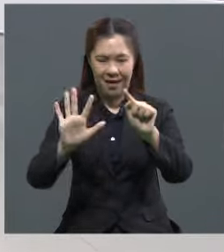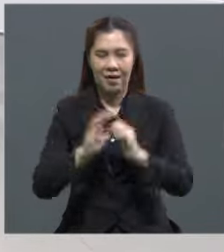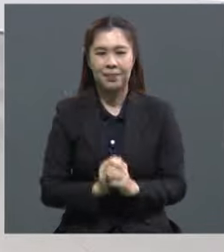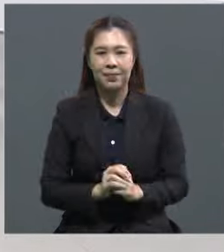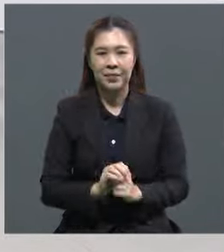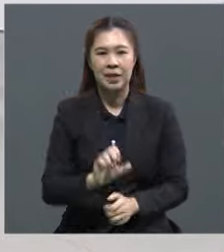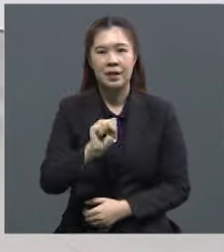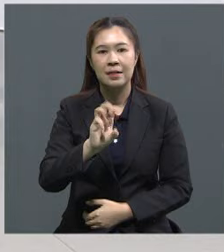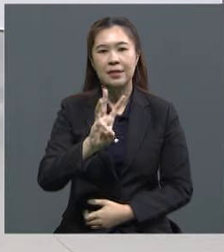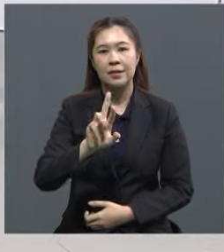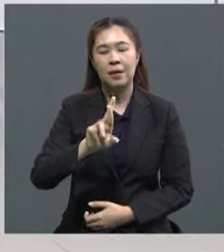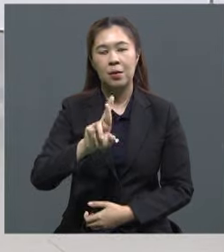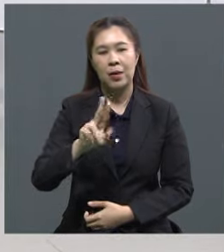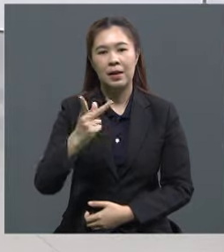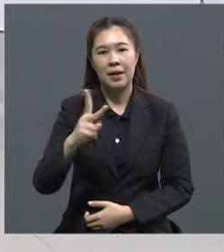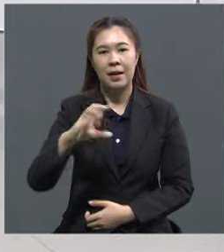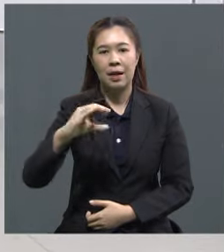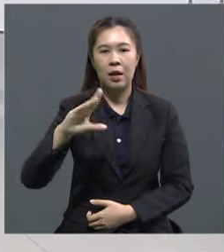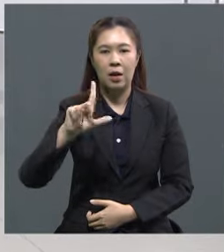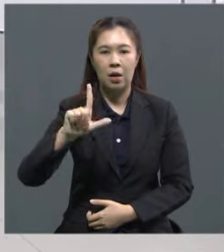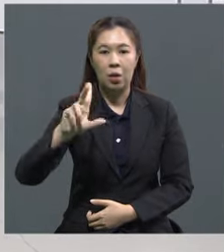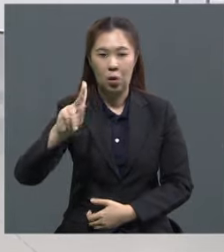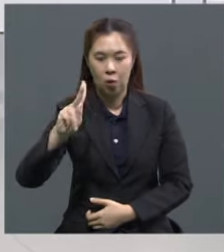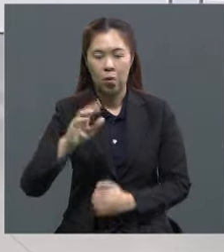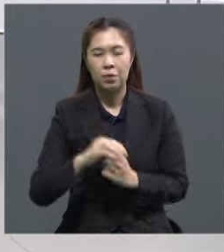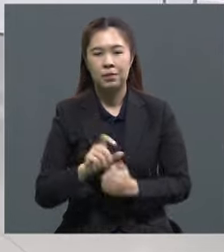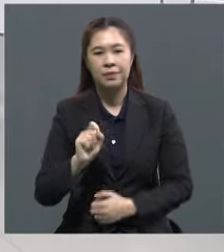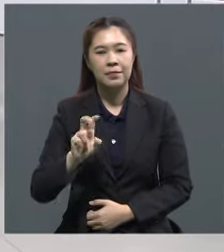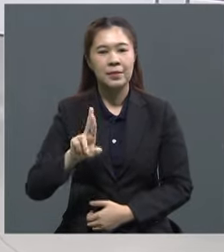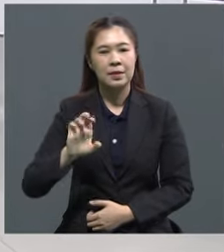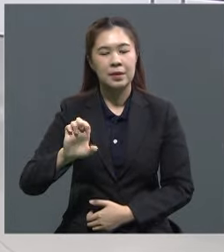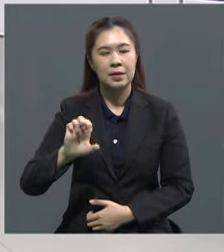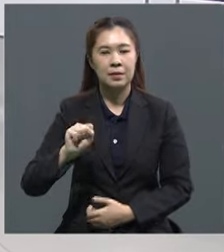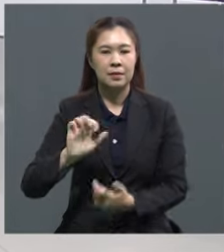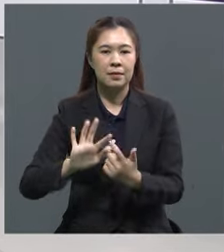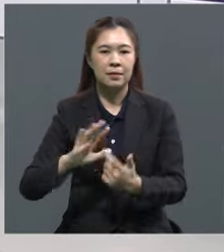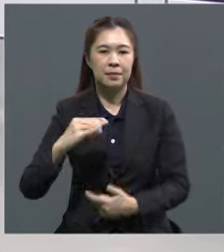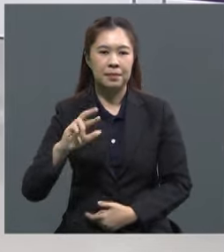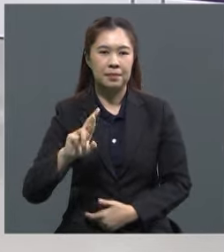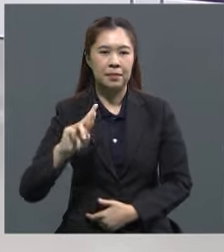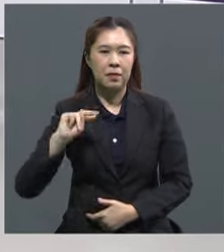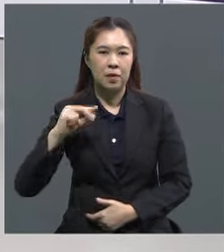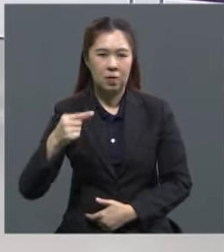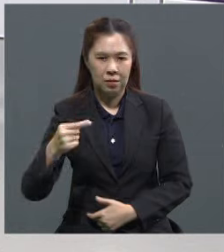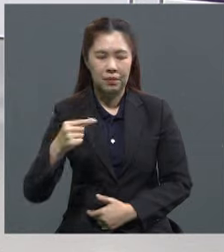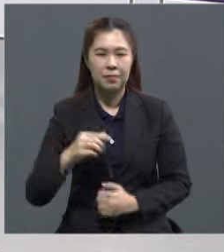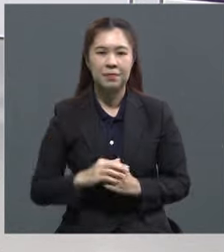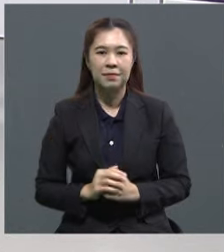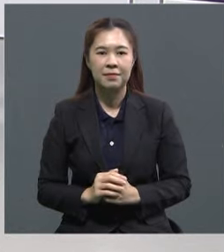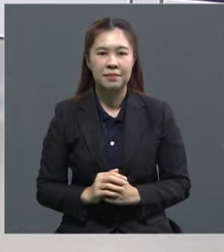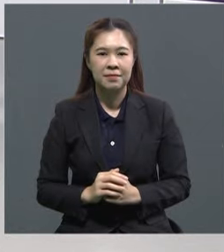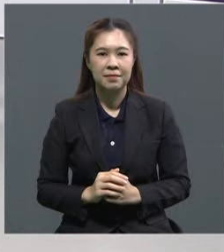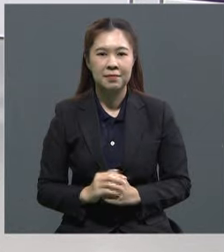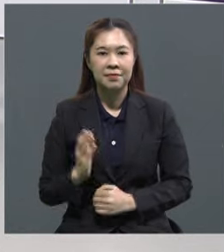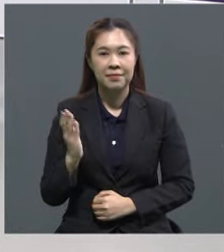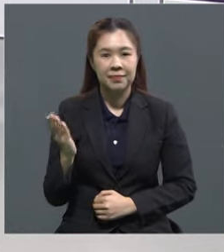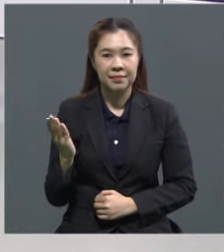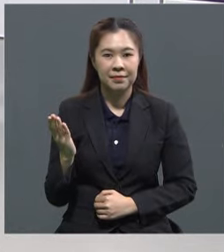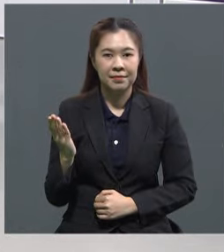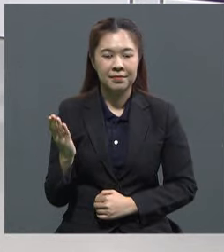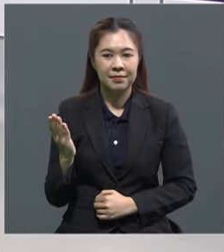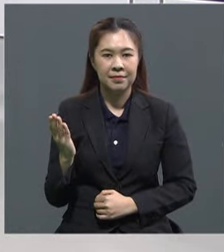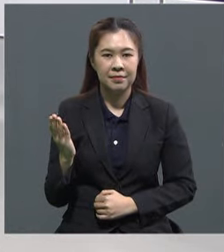นะครับก็มีทางสวรรค์ขาโลกอยู่ 3จุดแล้วก็มีสีสำโรงนะครับในขณะเดียวกันเนี่ยก็จะมีในเมื่อสักครู่ที่ผมนำเรียนเขว่าใน